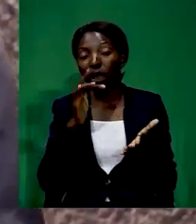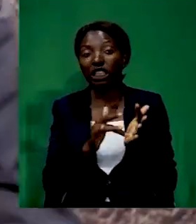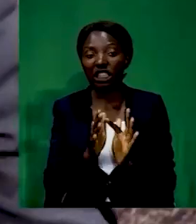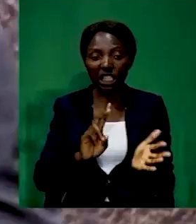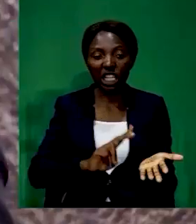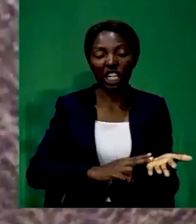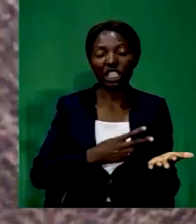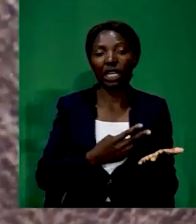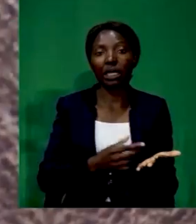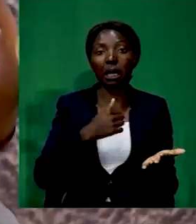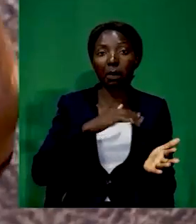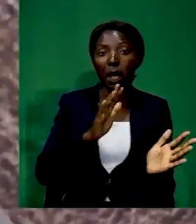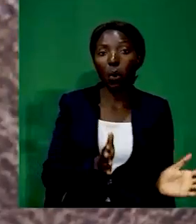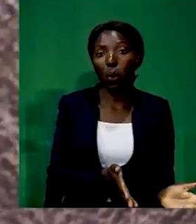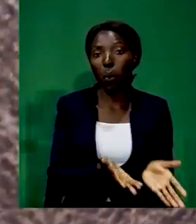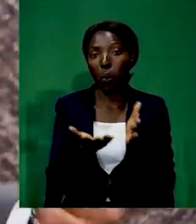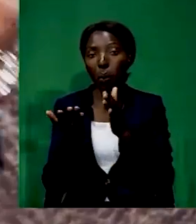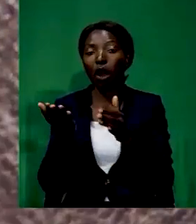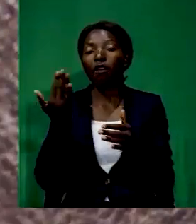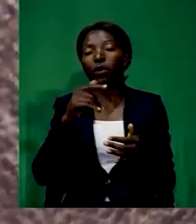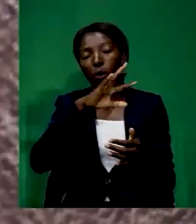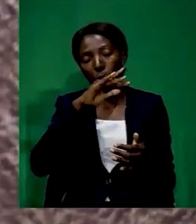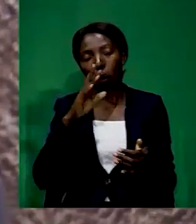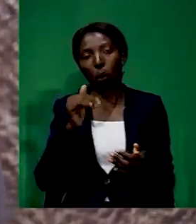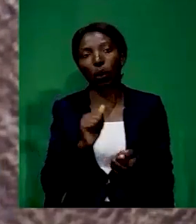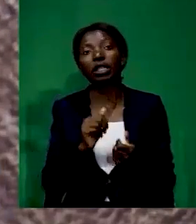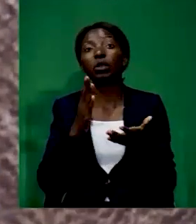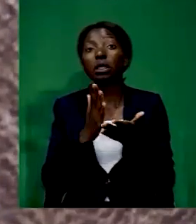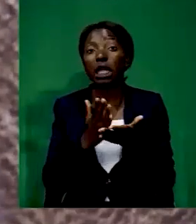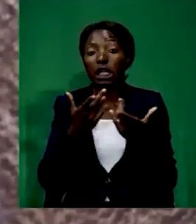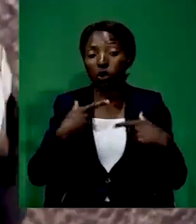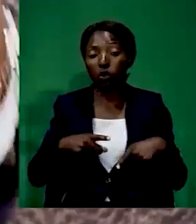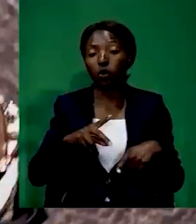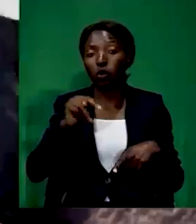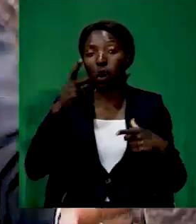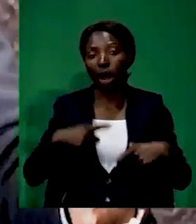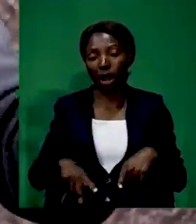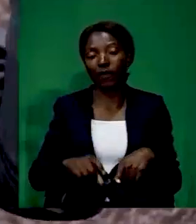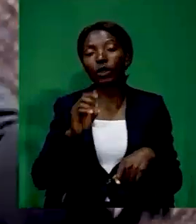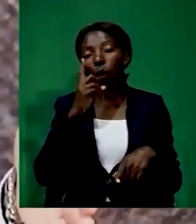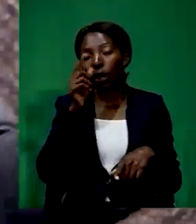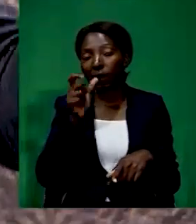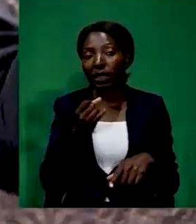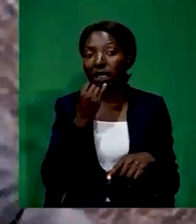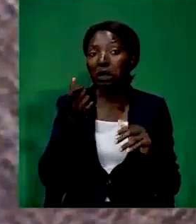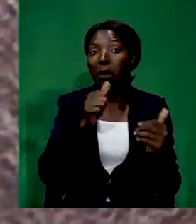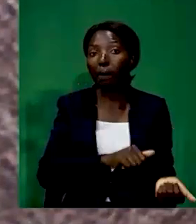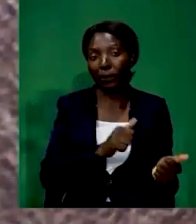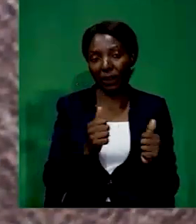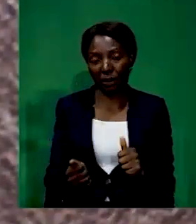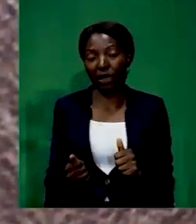paari kumuka ini ndiri kusumudzwawo muupenyu hutsva saka kana munhu